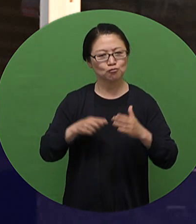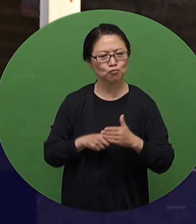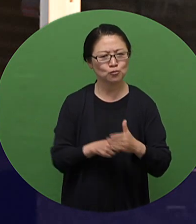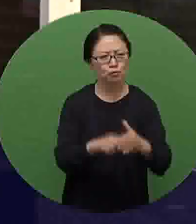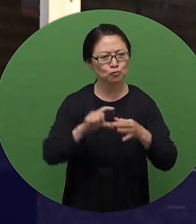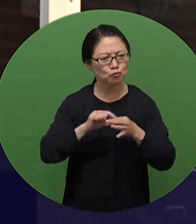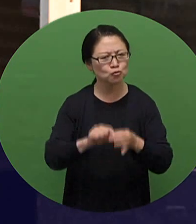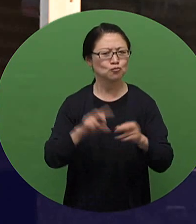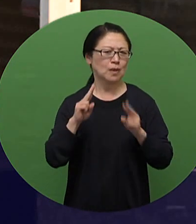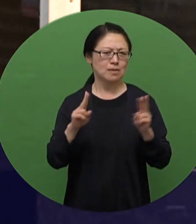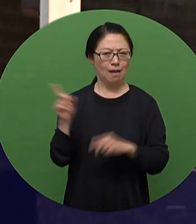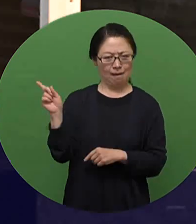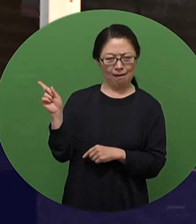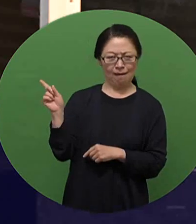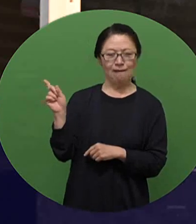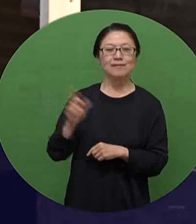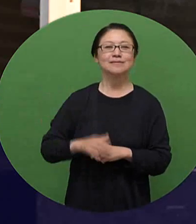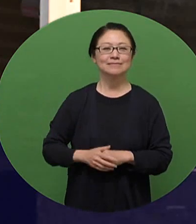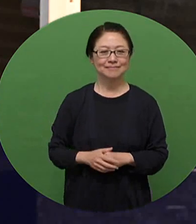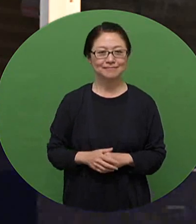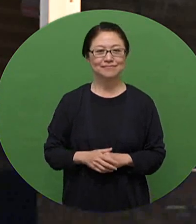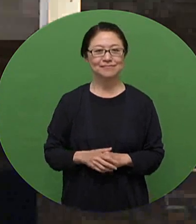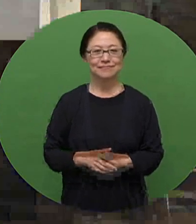践に努めてきた企業です。